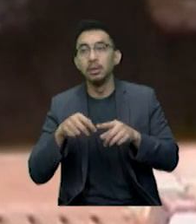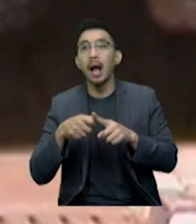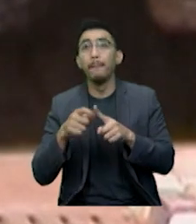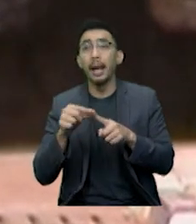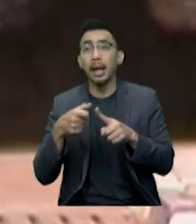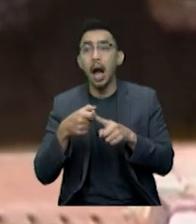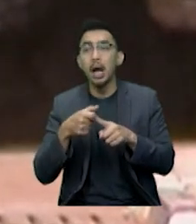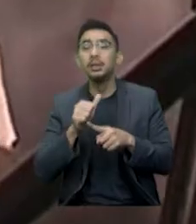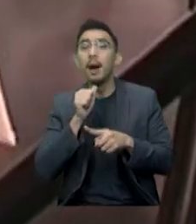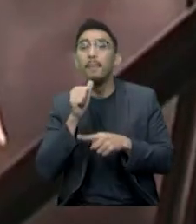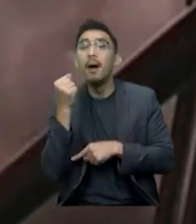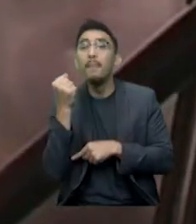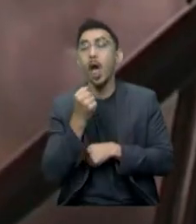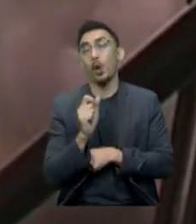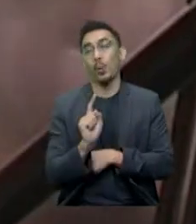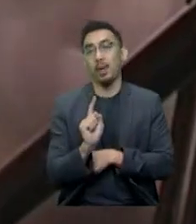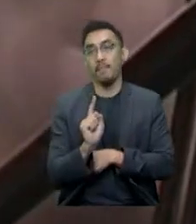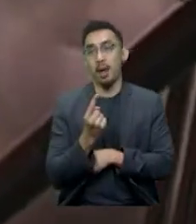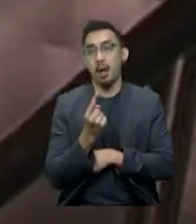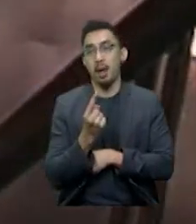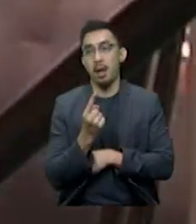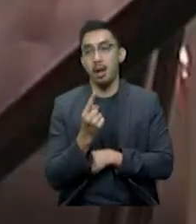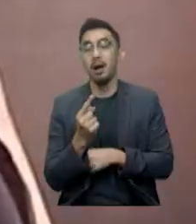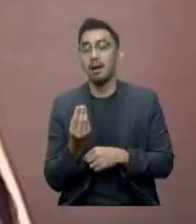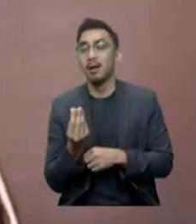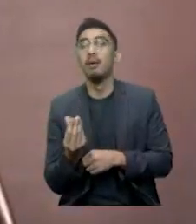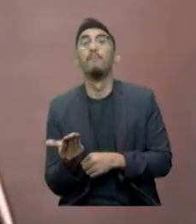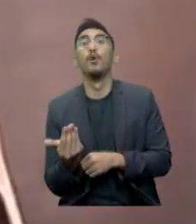dalam skandal pungli rutan KPK yang akan ditindaklanjuti ke